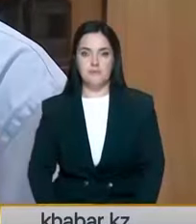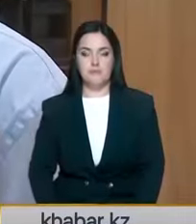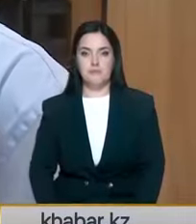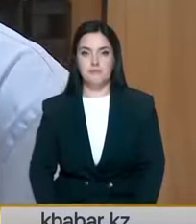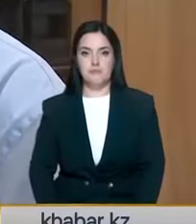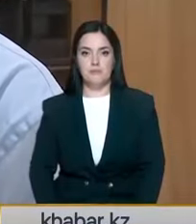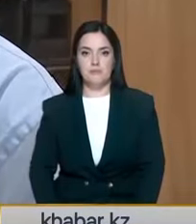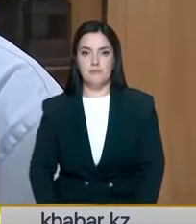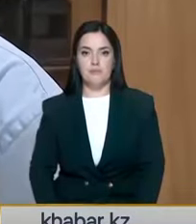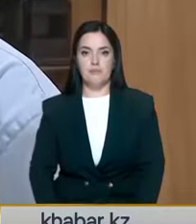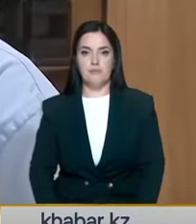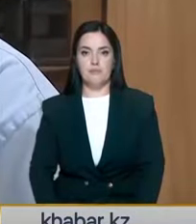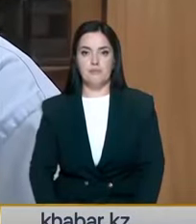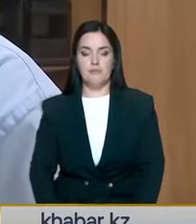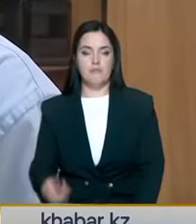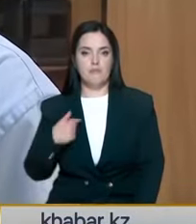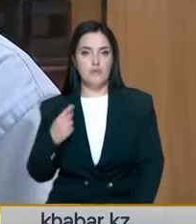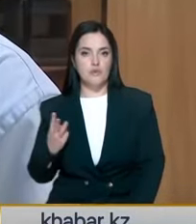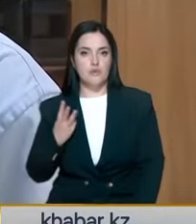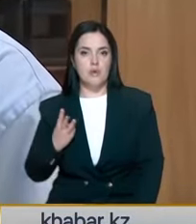Как бы это ни прозвучало прям амбициозно,